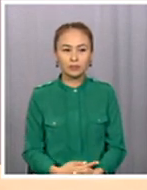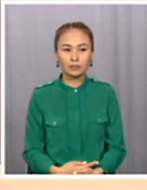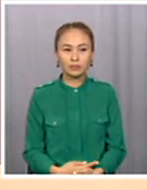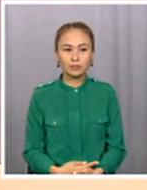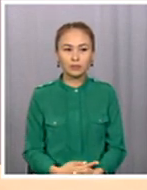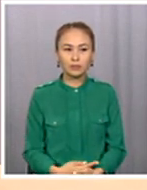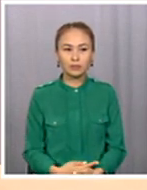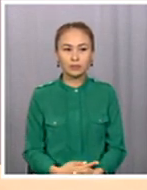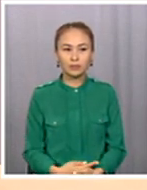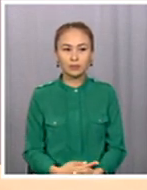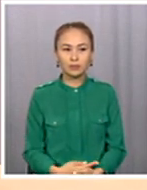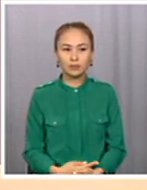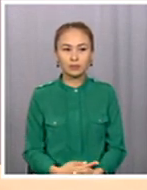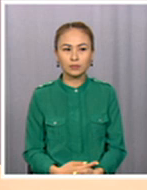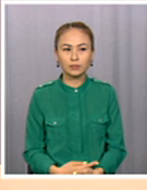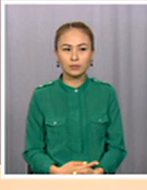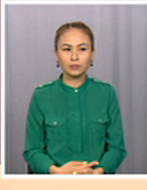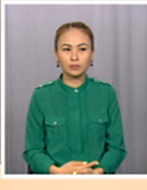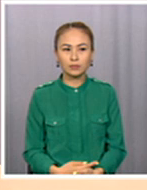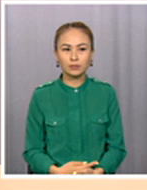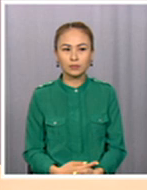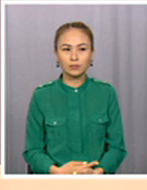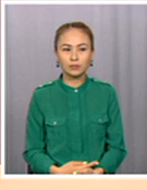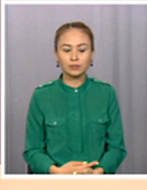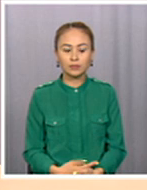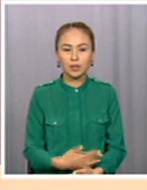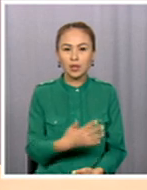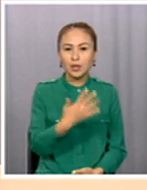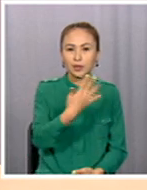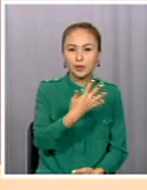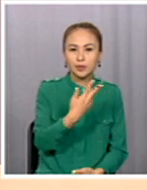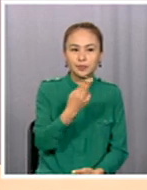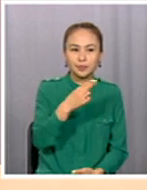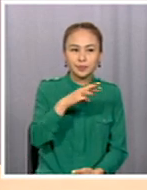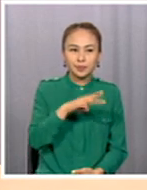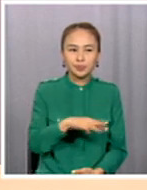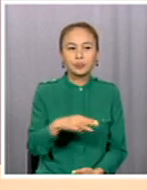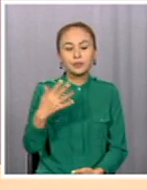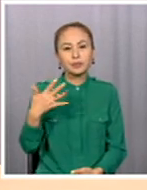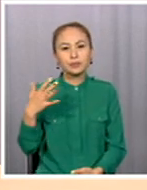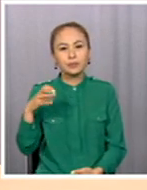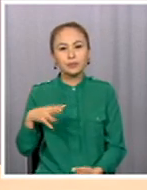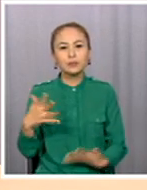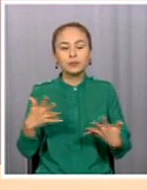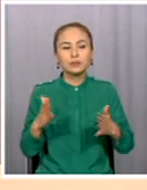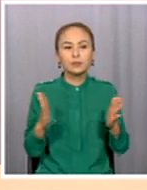Қай шарбақ ұзын? 50 дециметр 50 сантиметрден артық па, әлде кем бе?